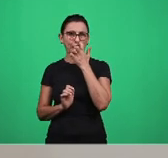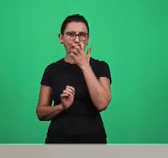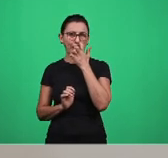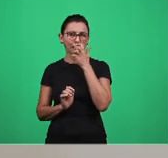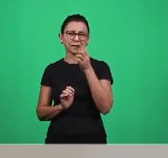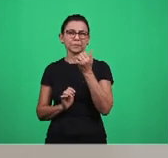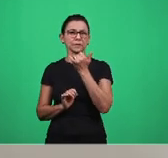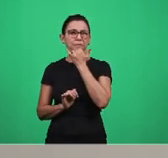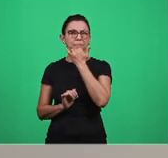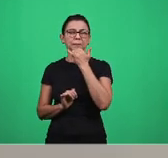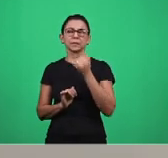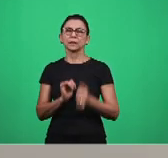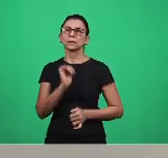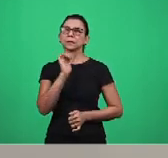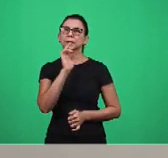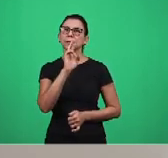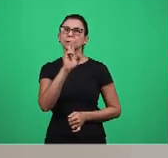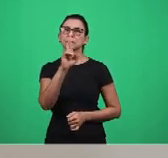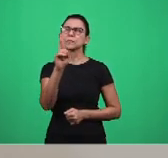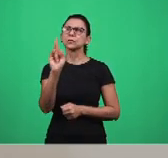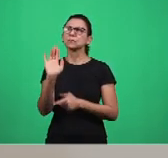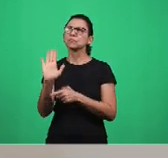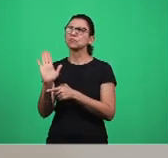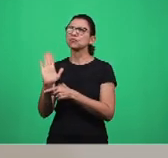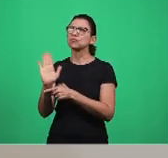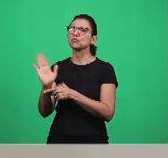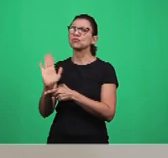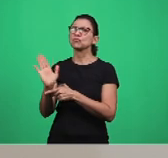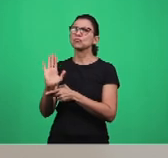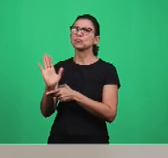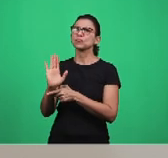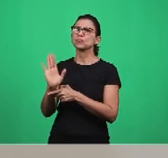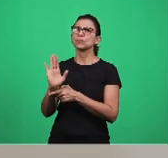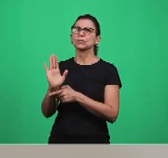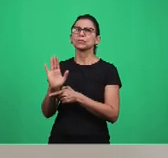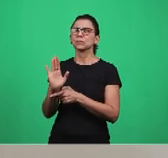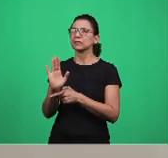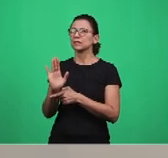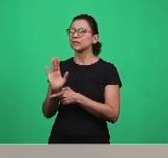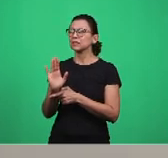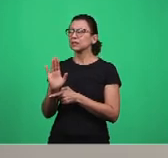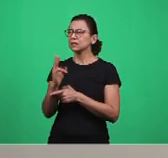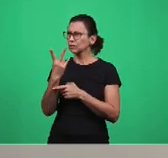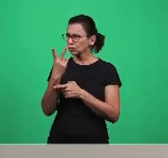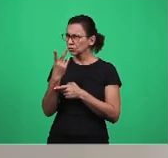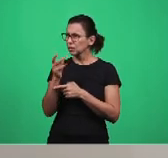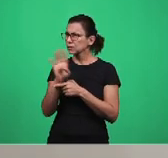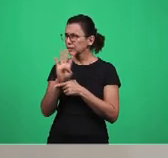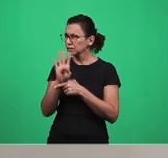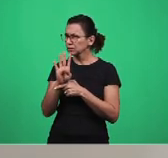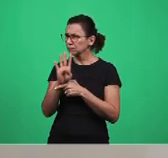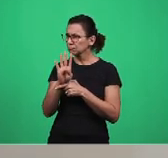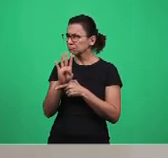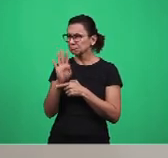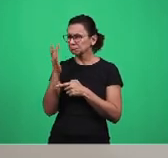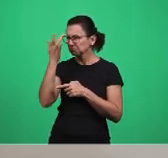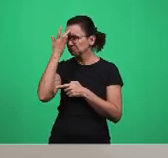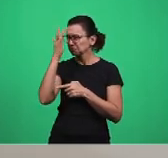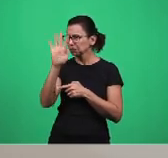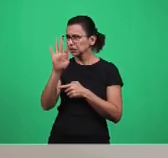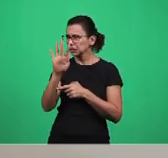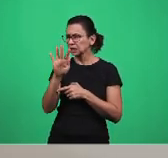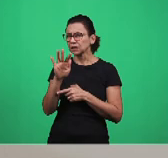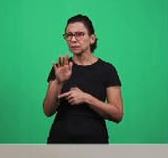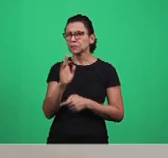temps, Gilles. Il y a deux, mais choisis et donne la réponse qui était très simple. Je voulais même